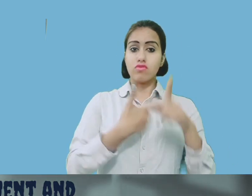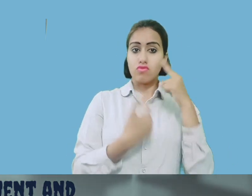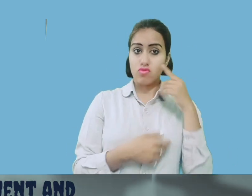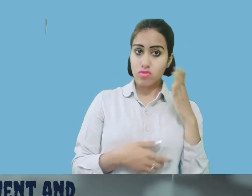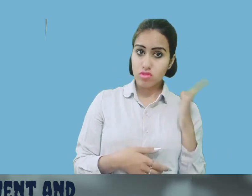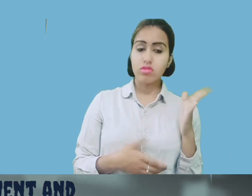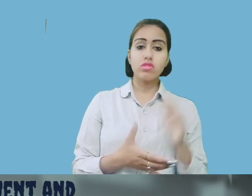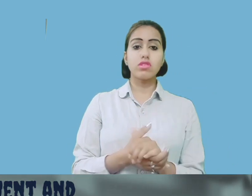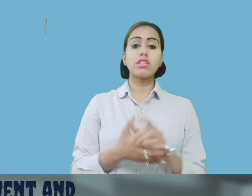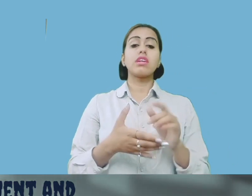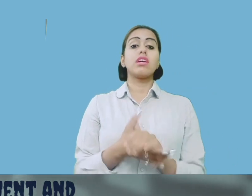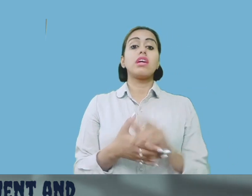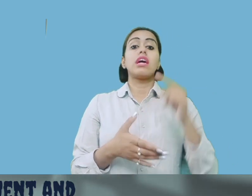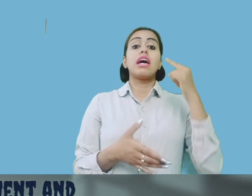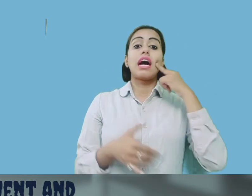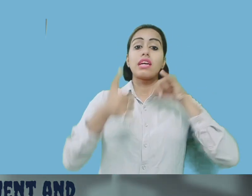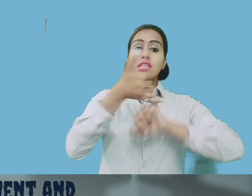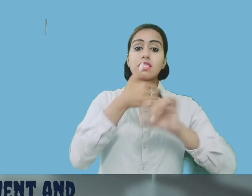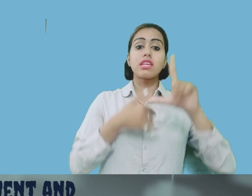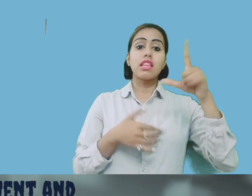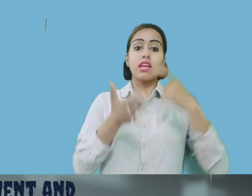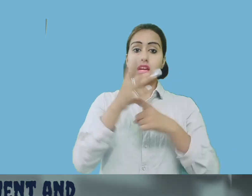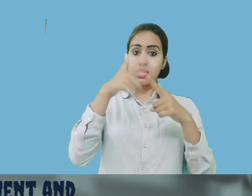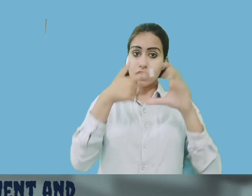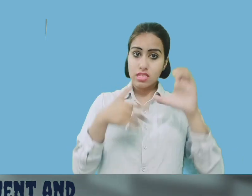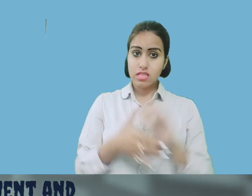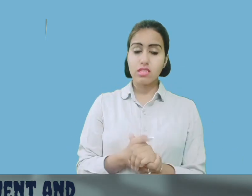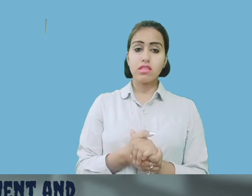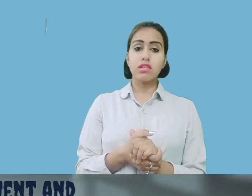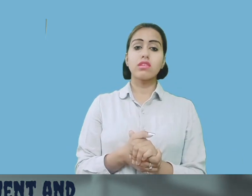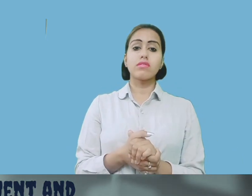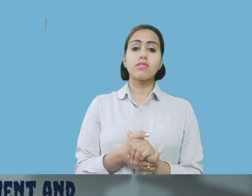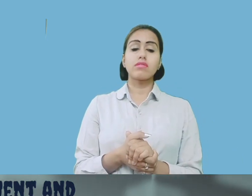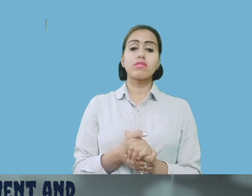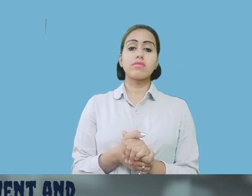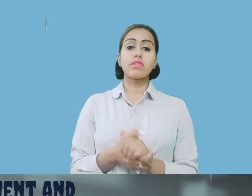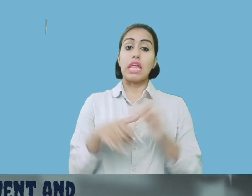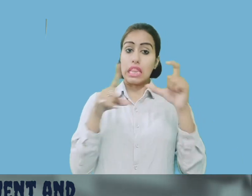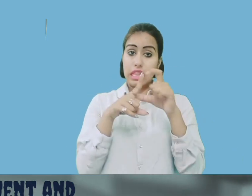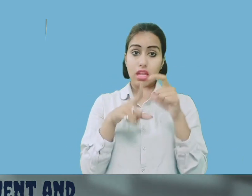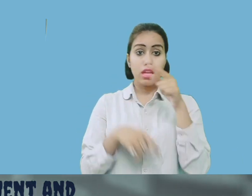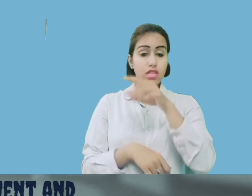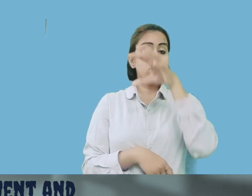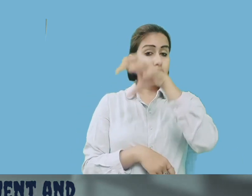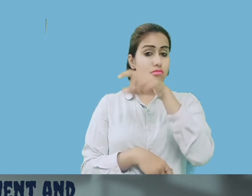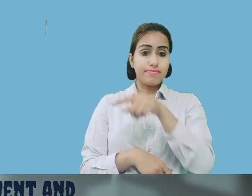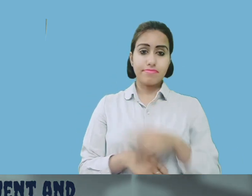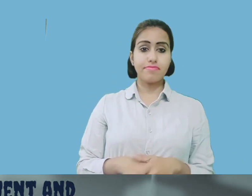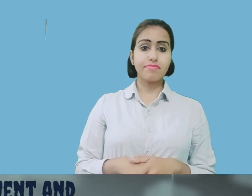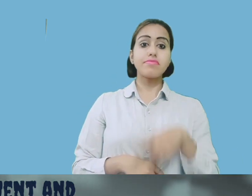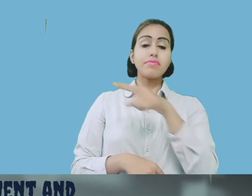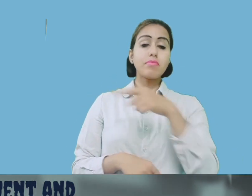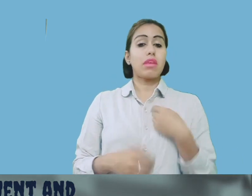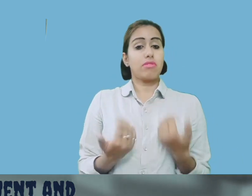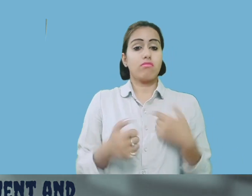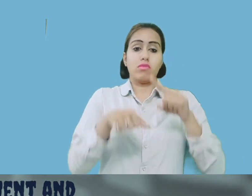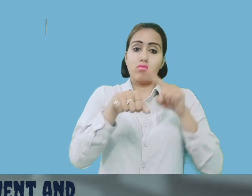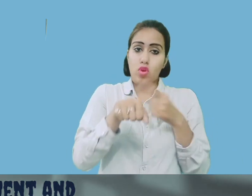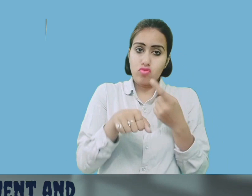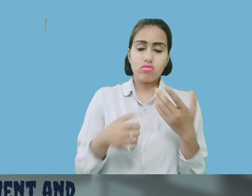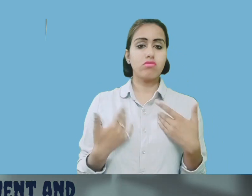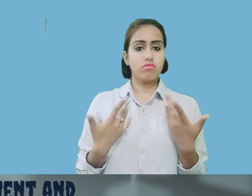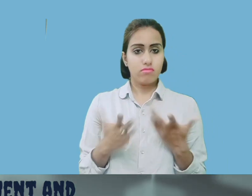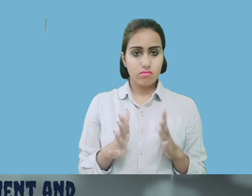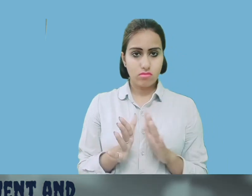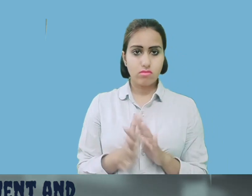चांस मिला था कि मैंने NCERT के जो एजुकेशन मिनिस्टर है रमेश पोखरियाल जी, उनकी इंटरप्रेटिंग करी है। और भविष्य में